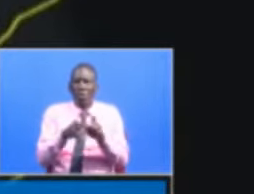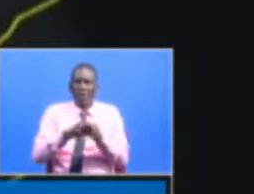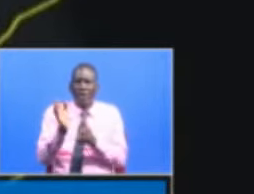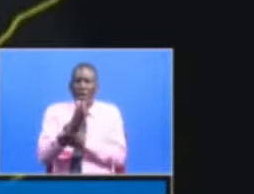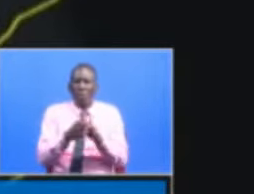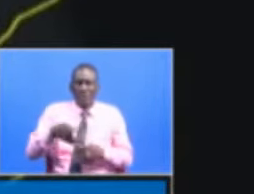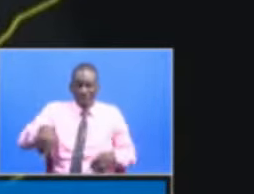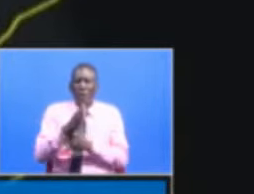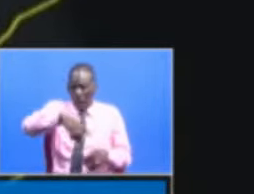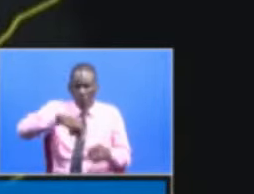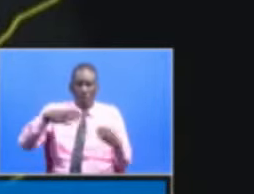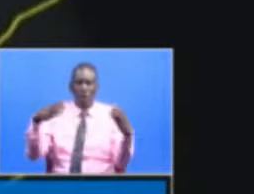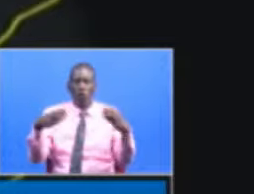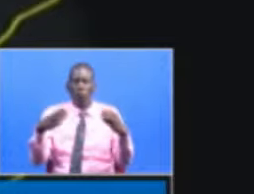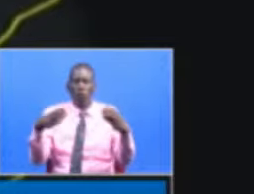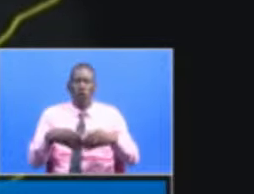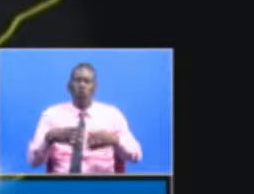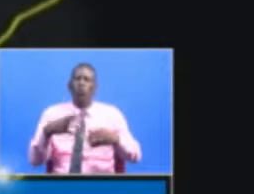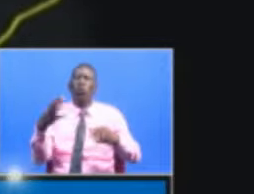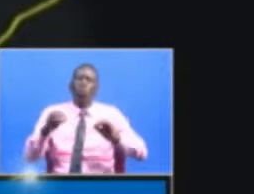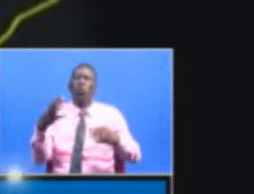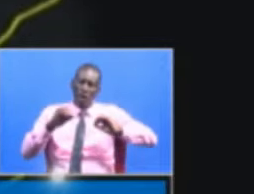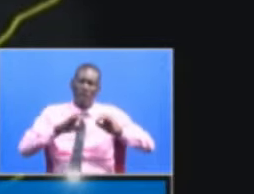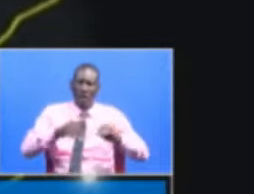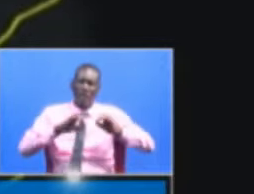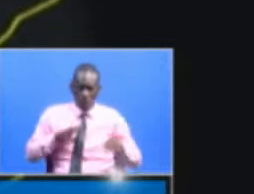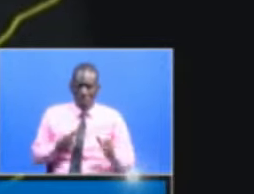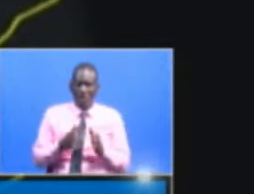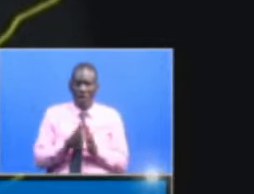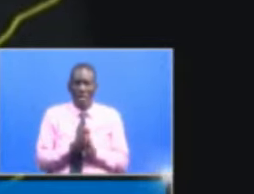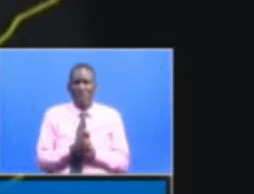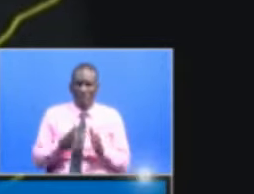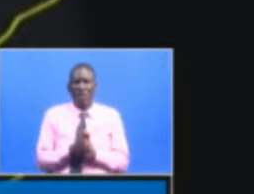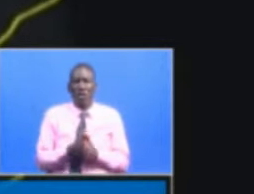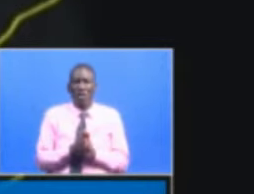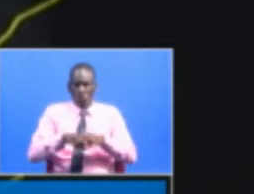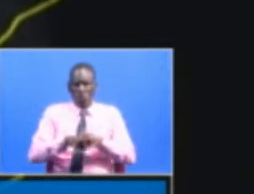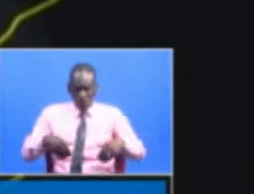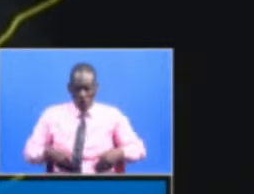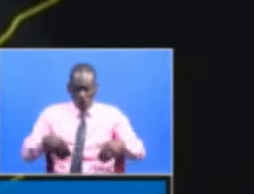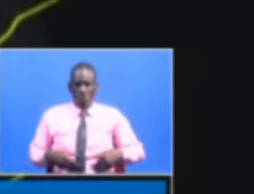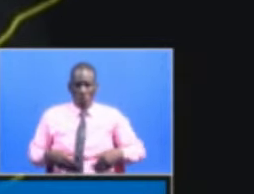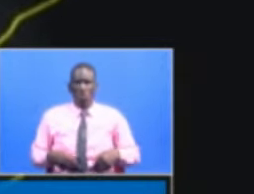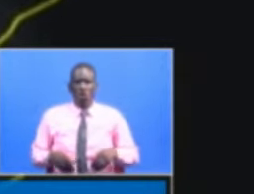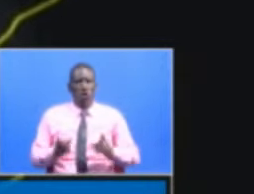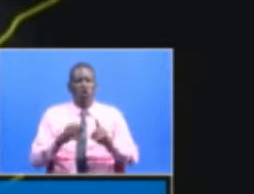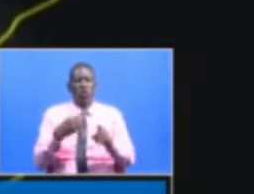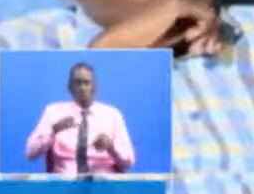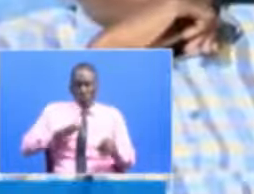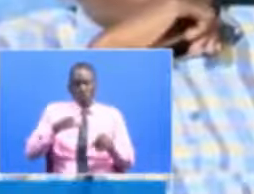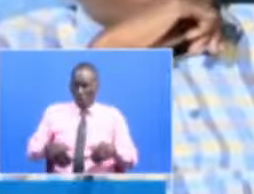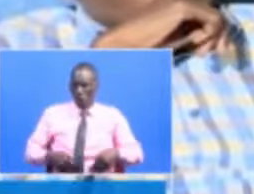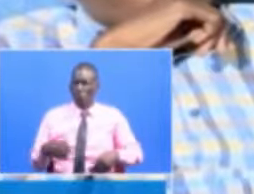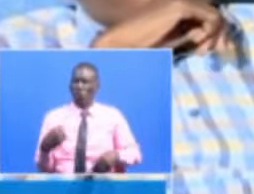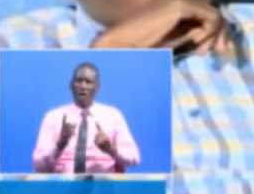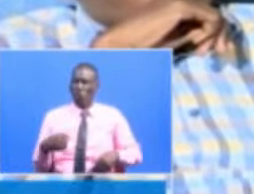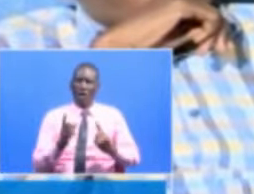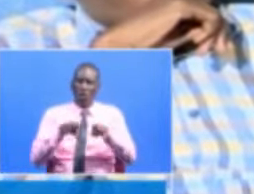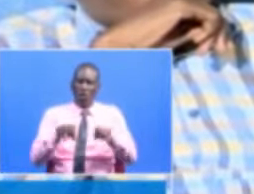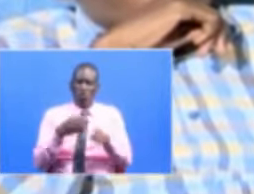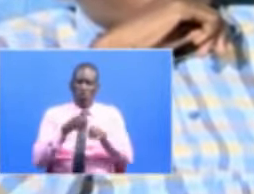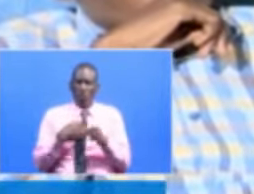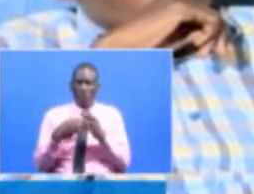kwa community kwenda kufunza wa mama zetu na pia the youths na si wa mama na youth peke yake. There's also a role